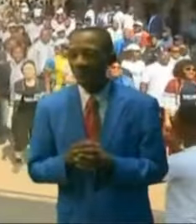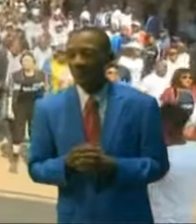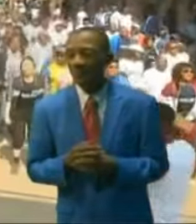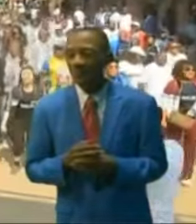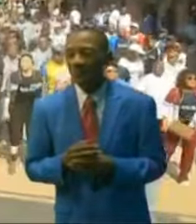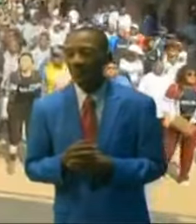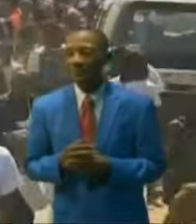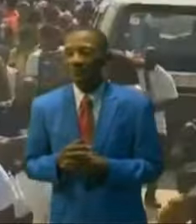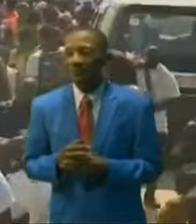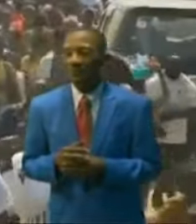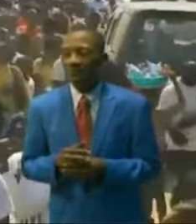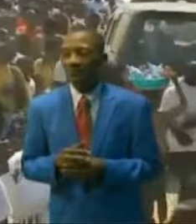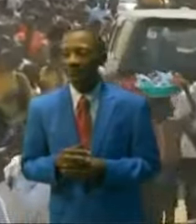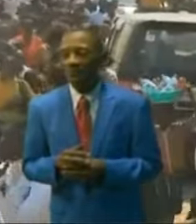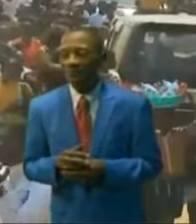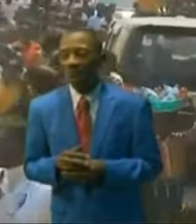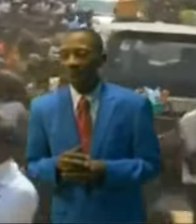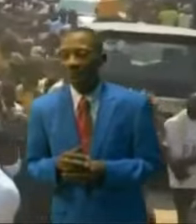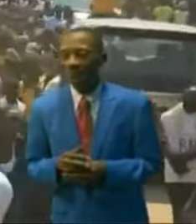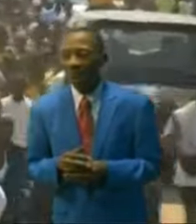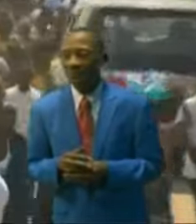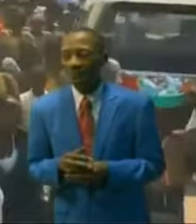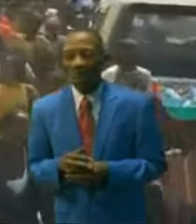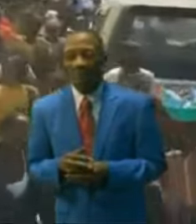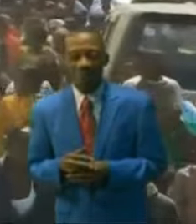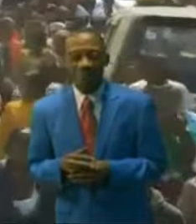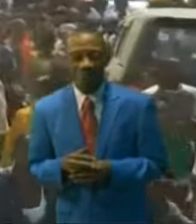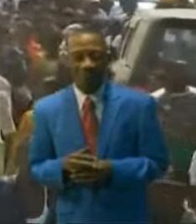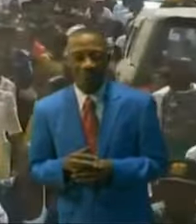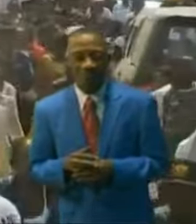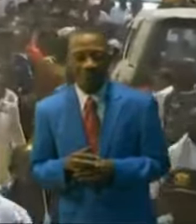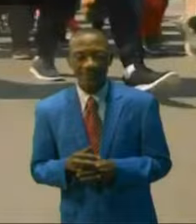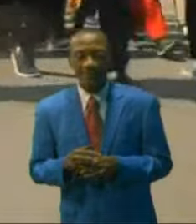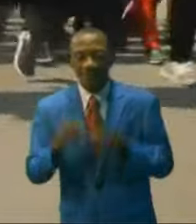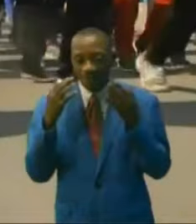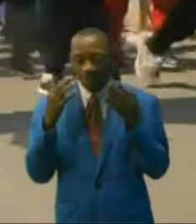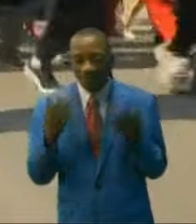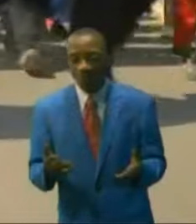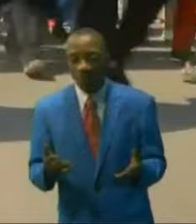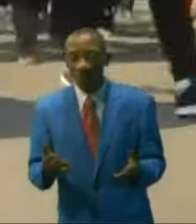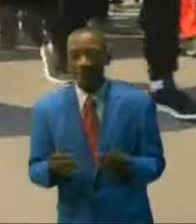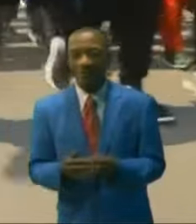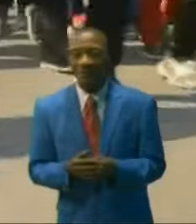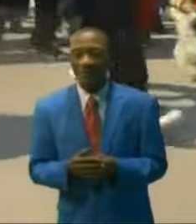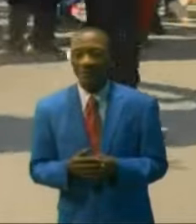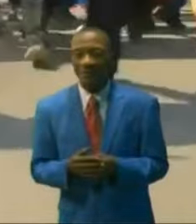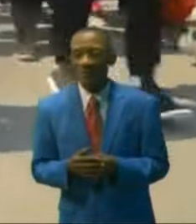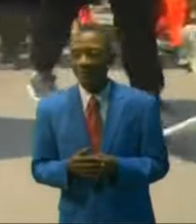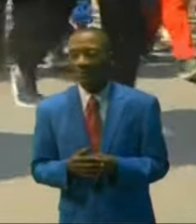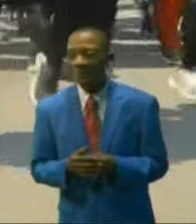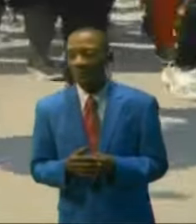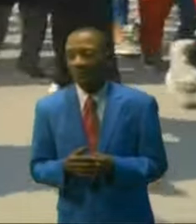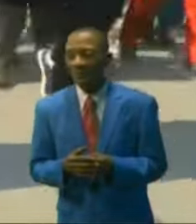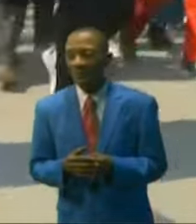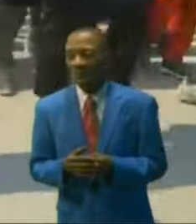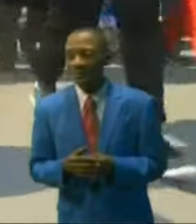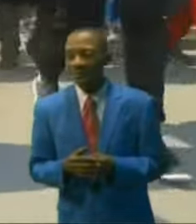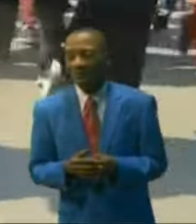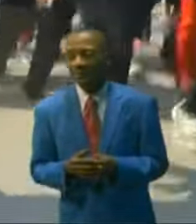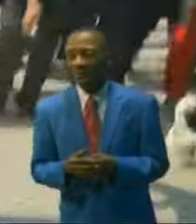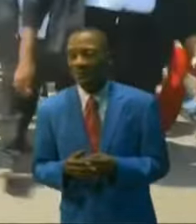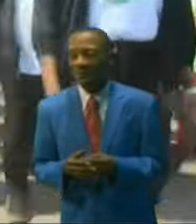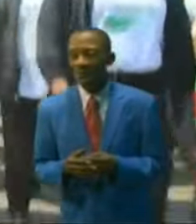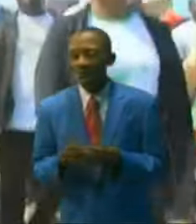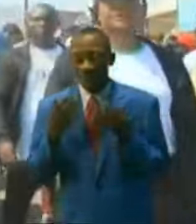Likassi a abrité la deuxième édition du marathon populaire Wandani ce dimanche 18 août 2024. Parrainé par le gouverneur de province Jacques